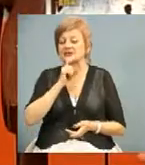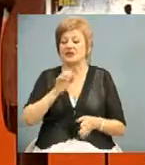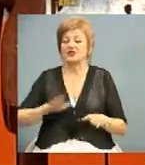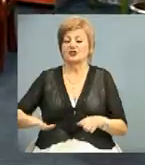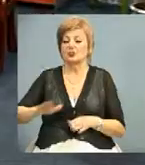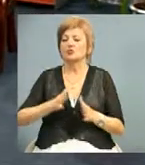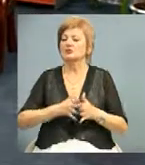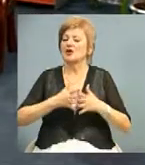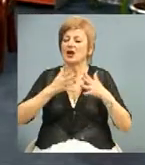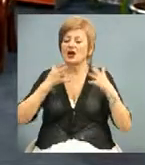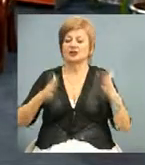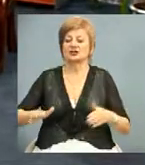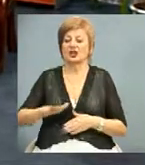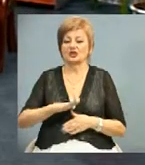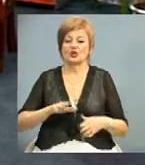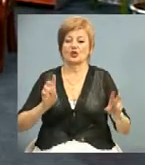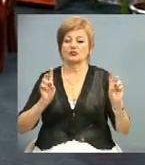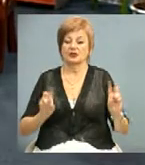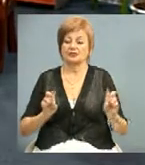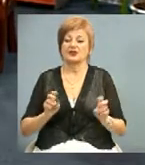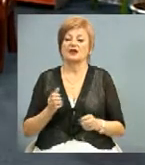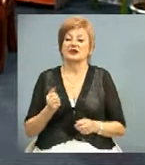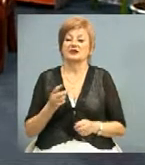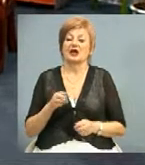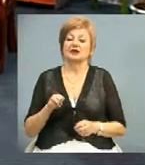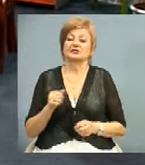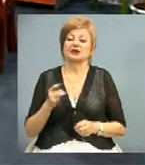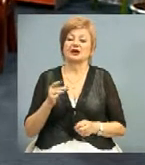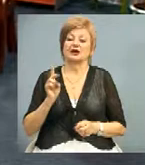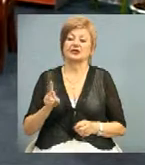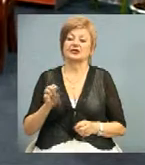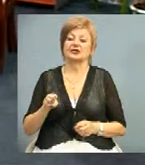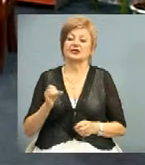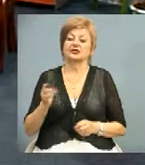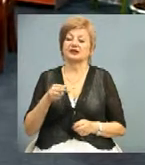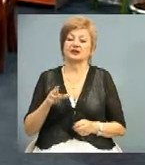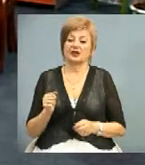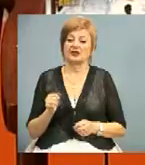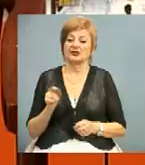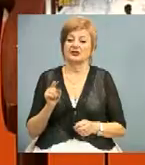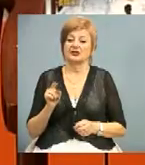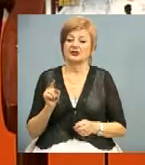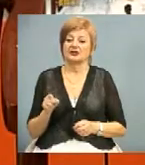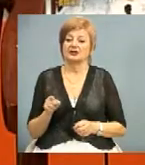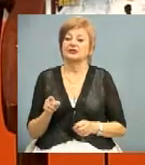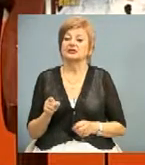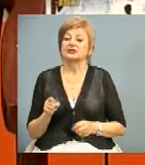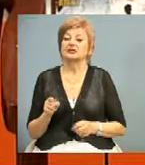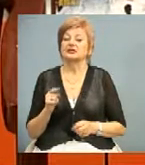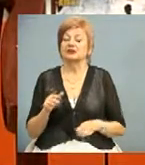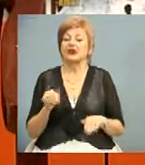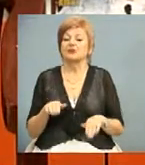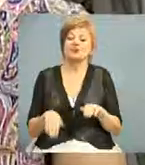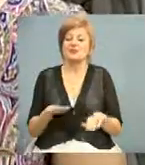також велика-велика територія під назвою Антарктида. Що ж там знаходиться? Там щось є? Пінгвини. Пінгвини